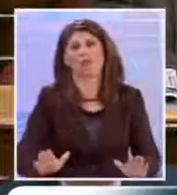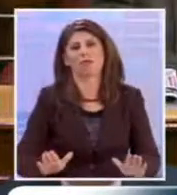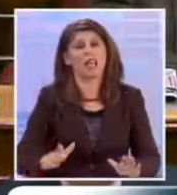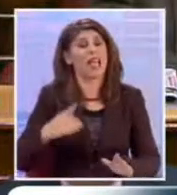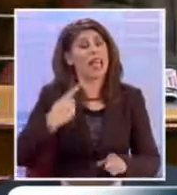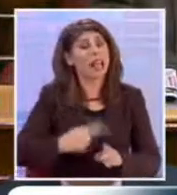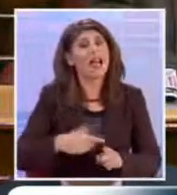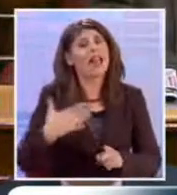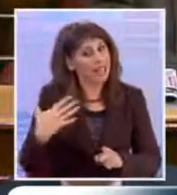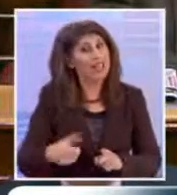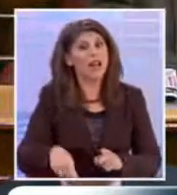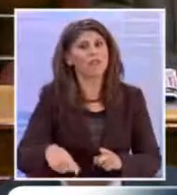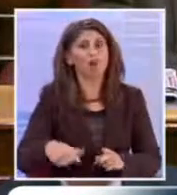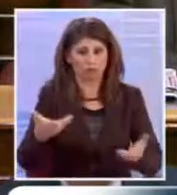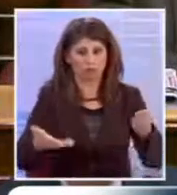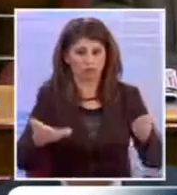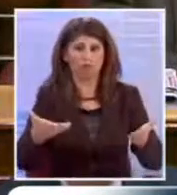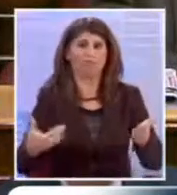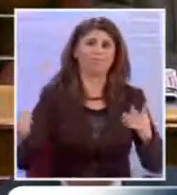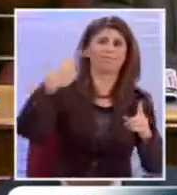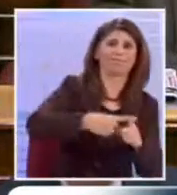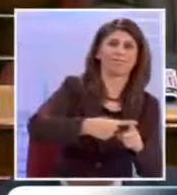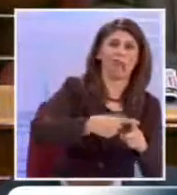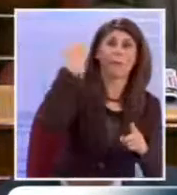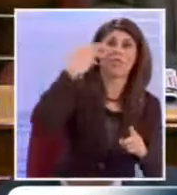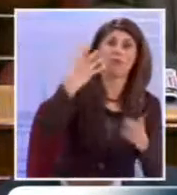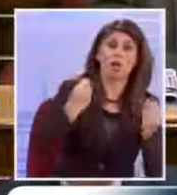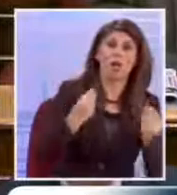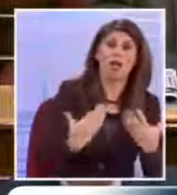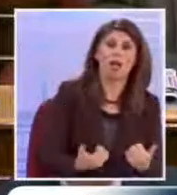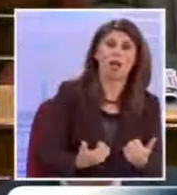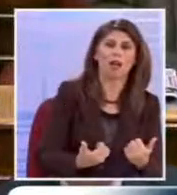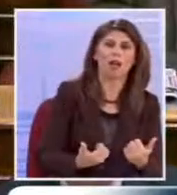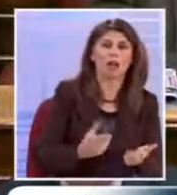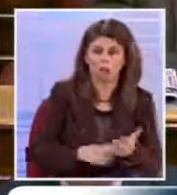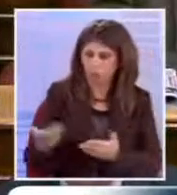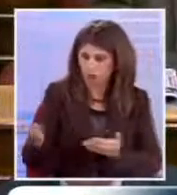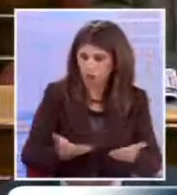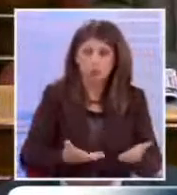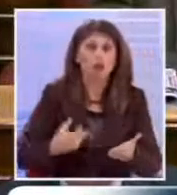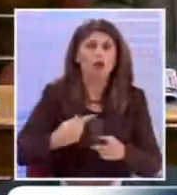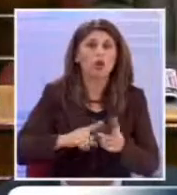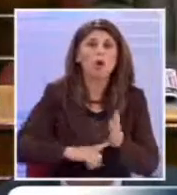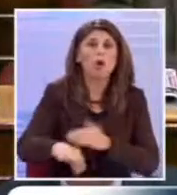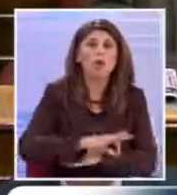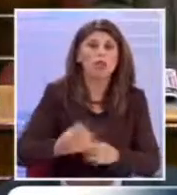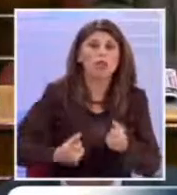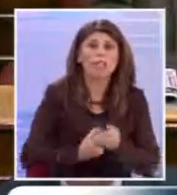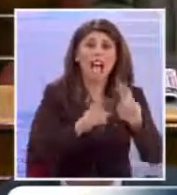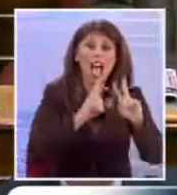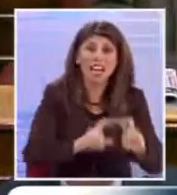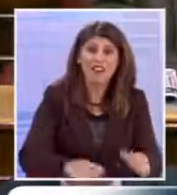αυτό το συγκριτικό πλεονέκτημα. Και αντί να φέρουμε συνομοσχέδια εδώ που να στηρίζουμε την